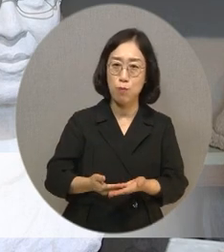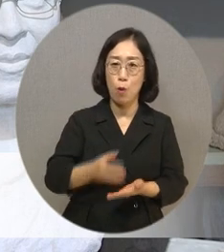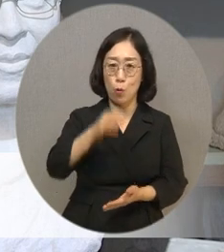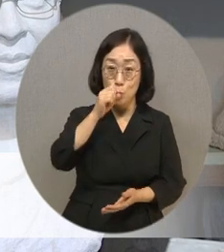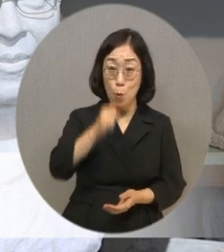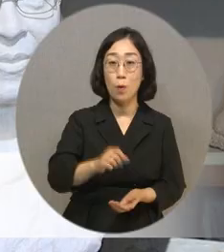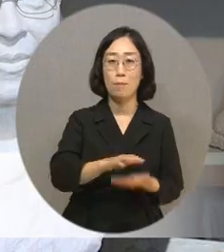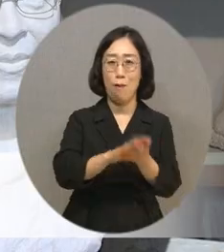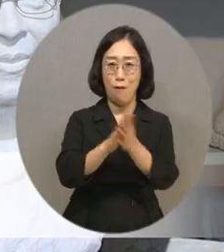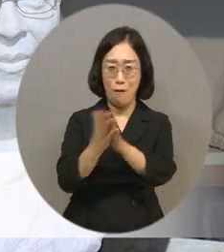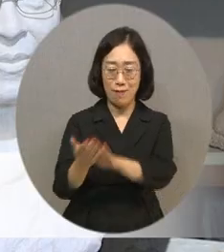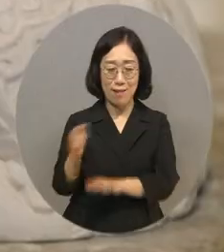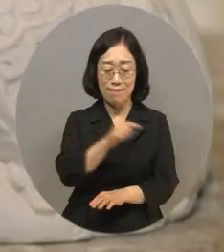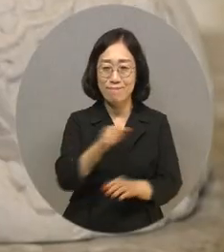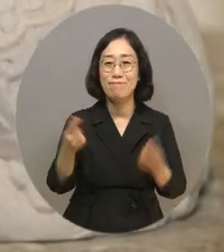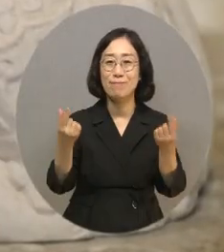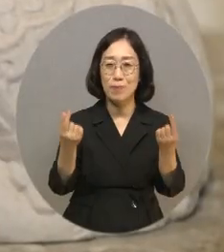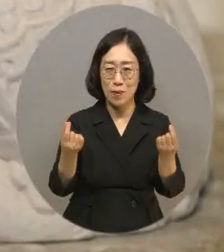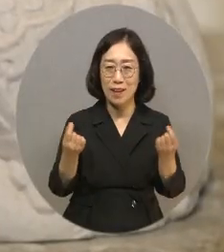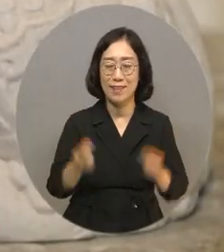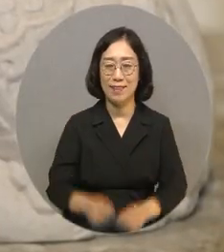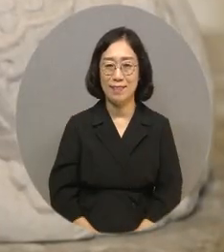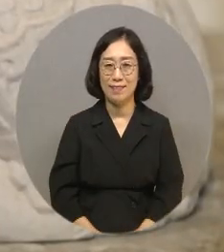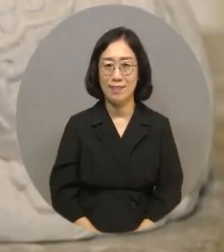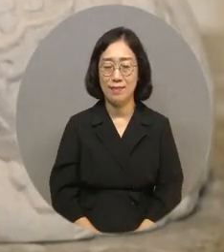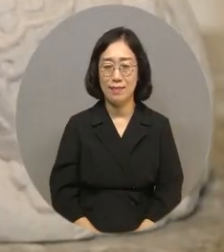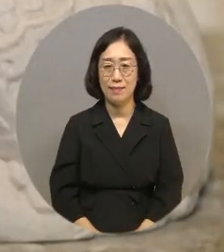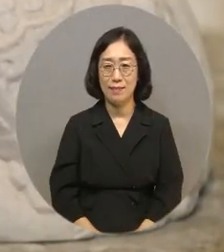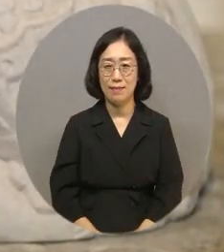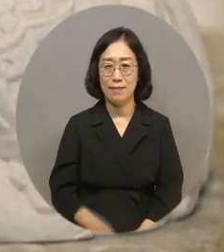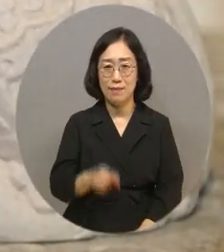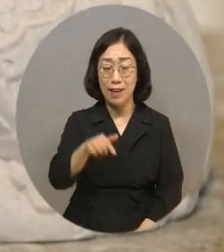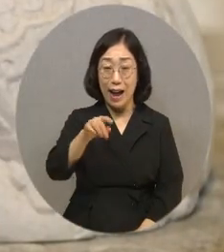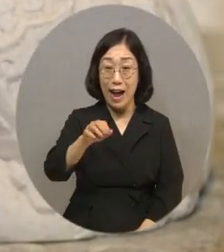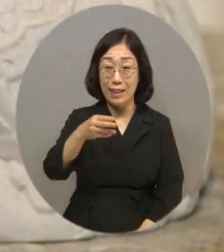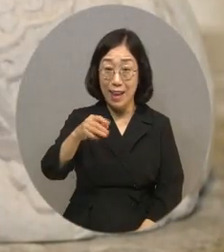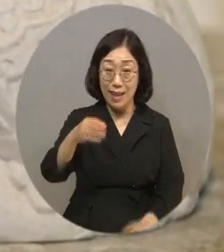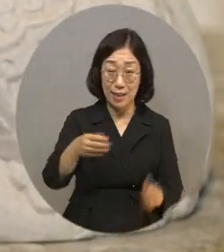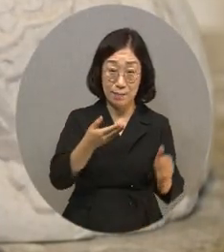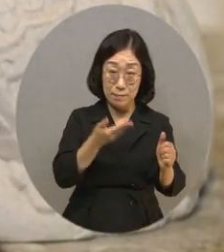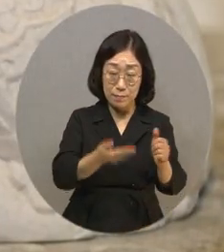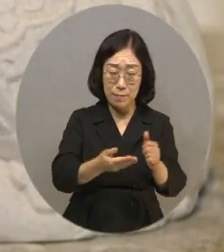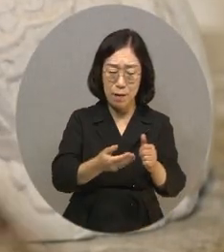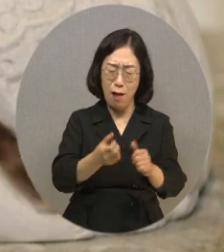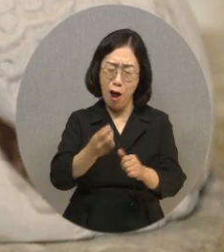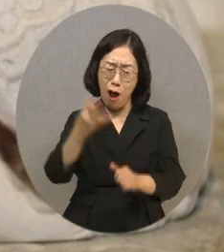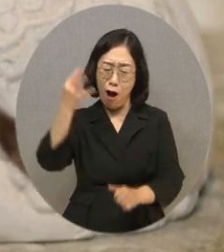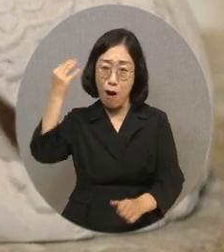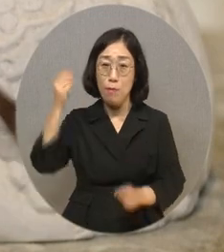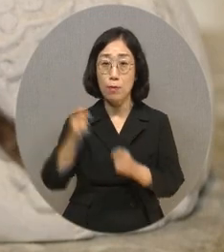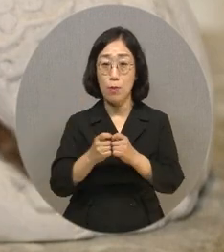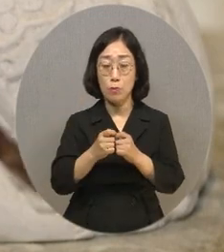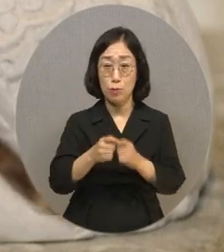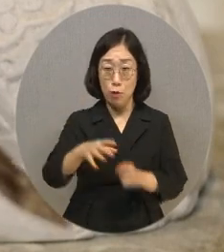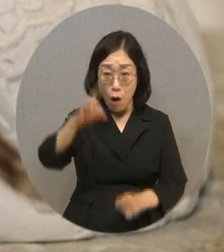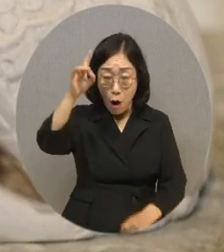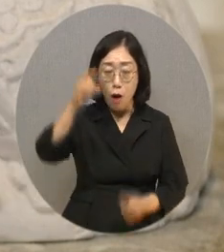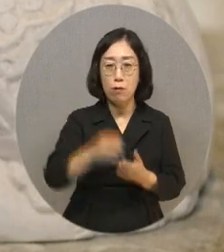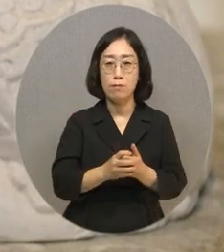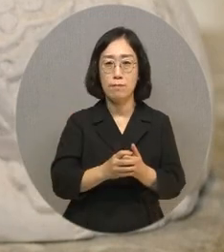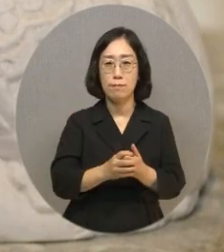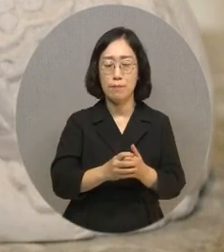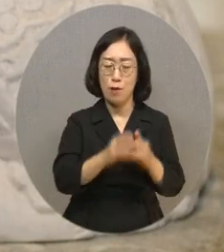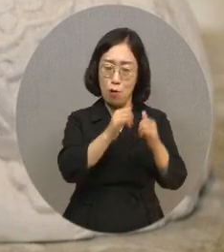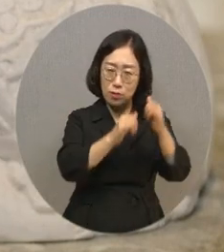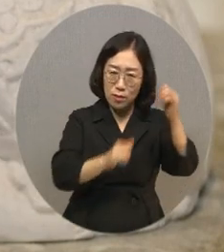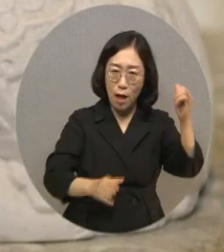거 같아요 돌처럼 단단하게 강태희 작가는 수억만 년 전 처음 형성됐던 과정과